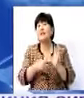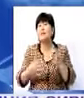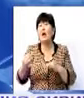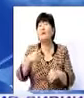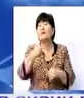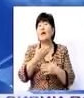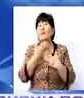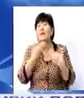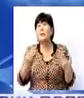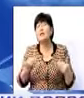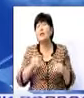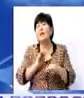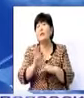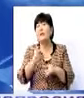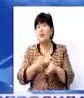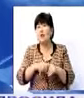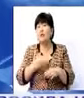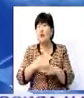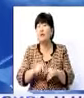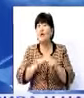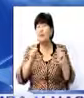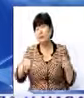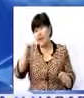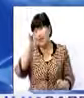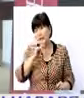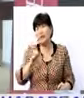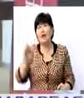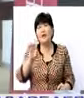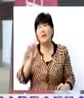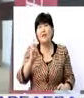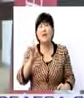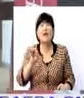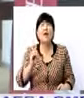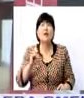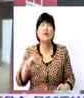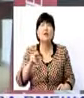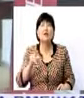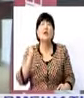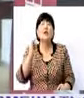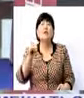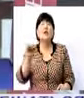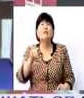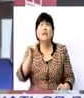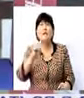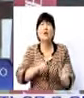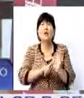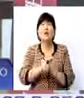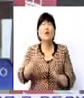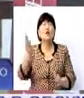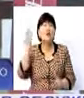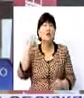обсуждали самые последние тренды в этой отрасли, презентованные казахстанские бренды. История франчайзинга в Казахстане началась в